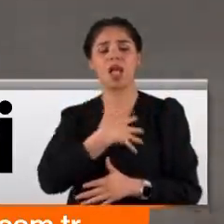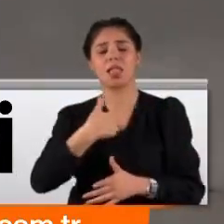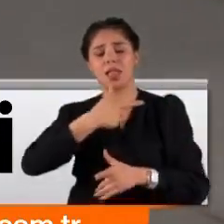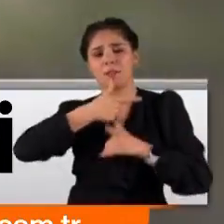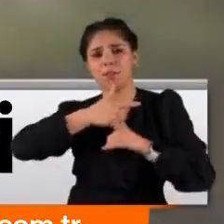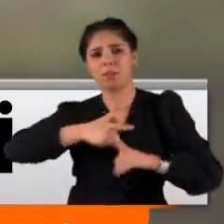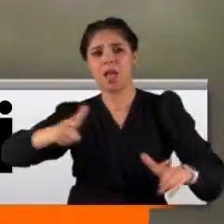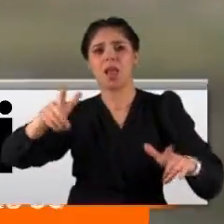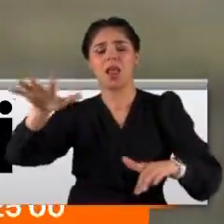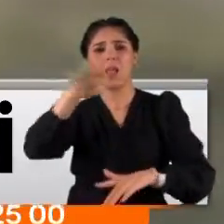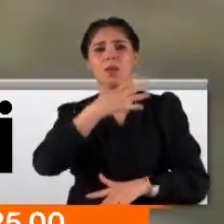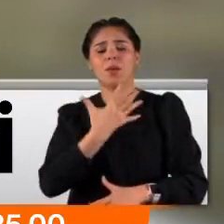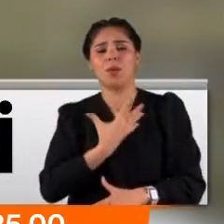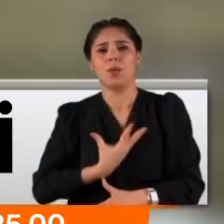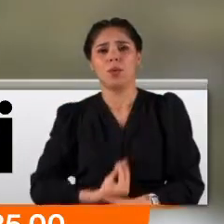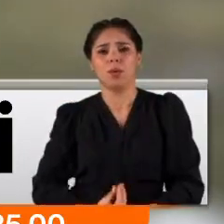yürekleri dağladı